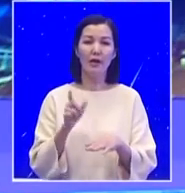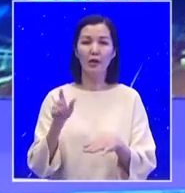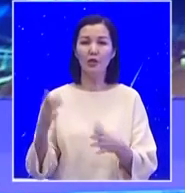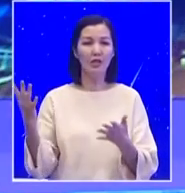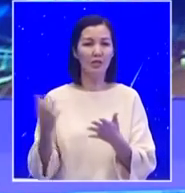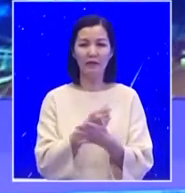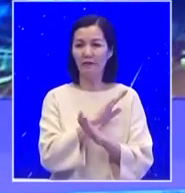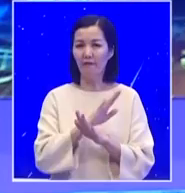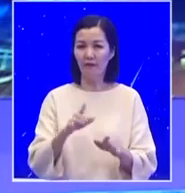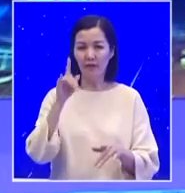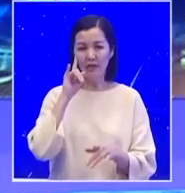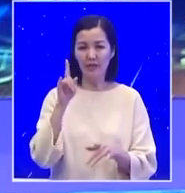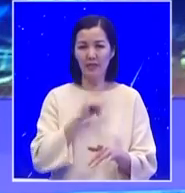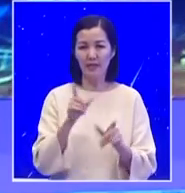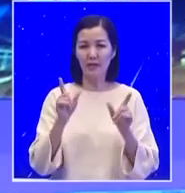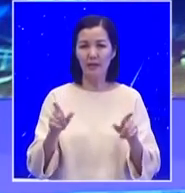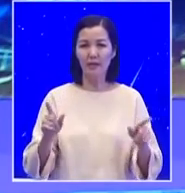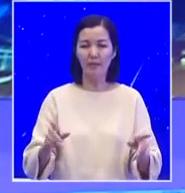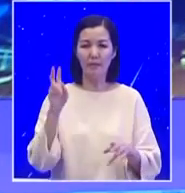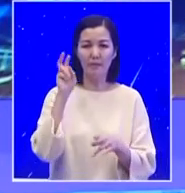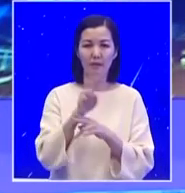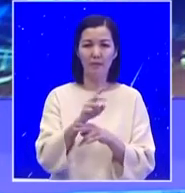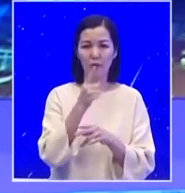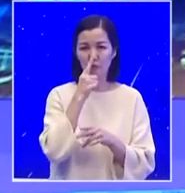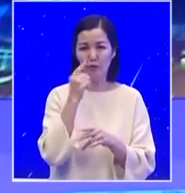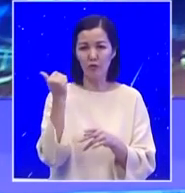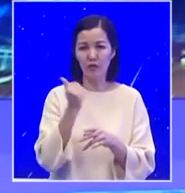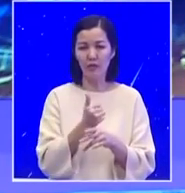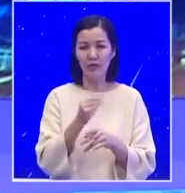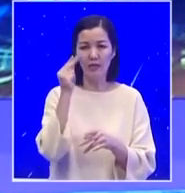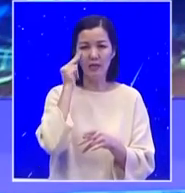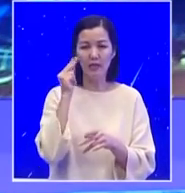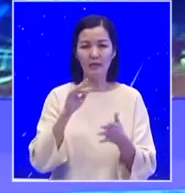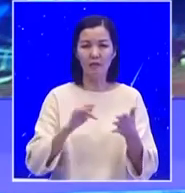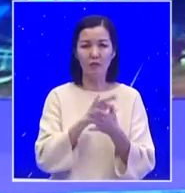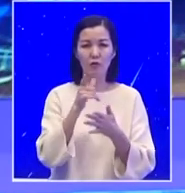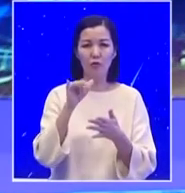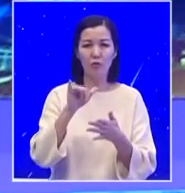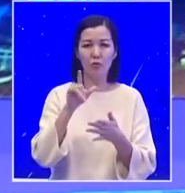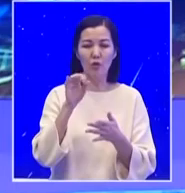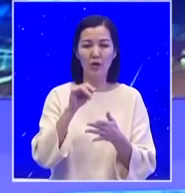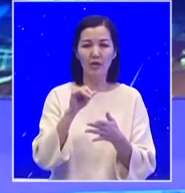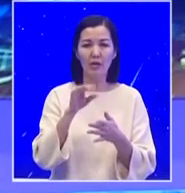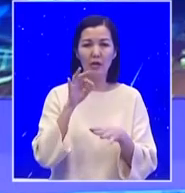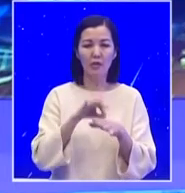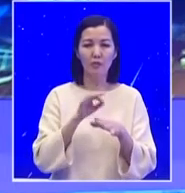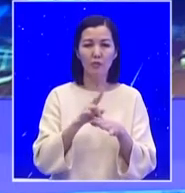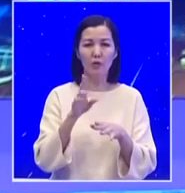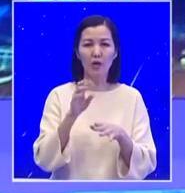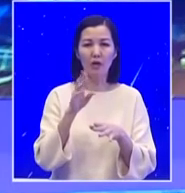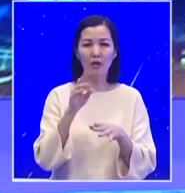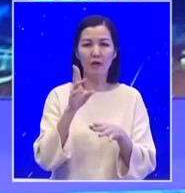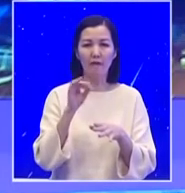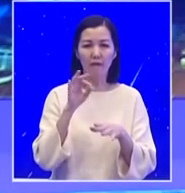Врачи не выявили у казахстанских граждан, прибывших на минувшей неделе из китайского города Ухань, симптомов